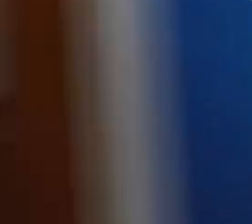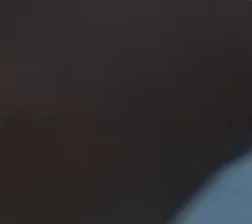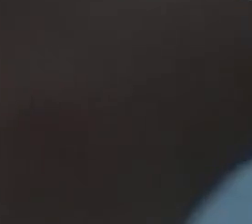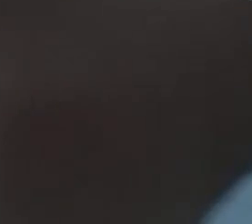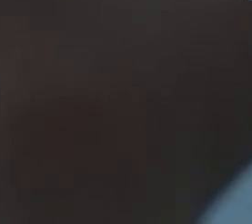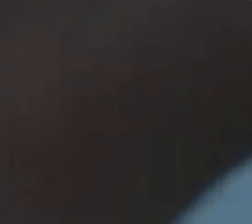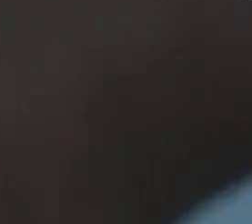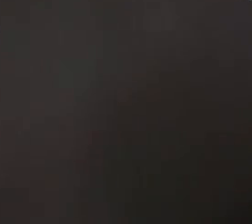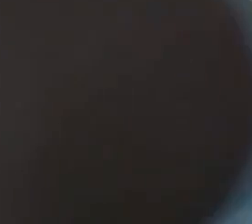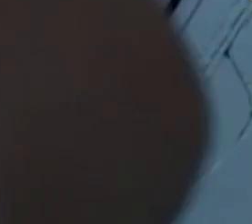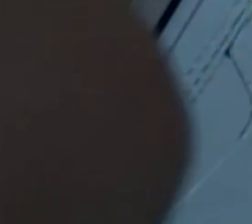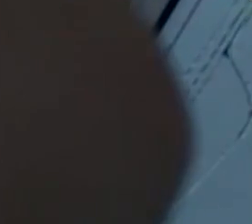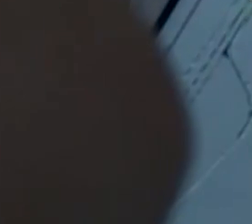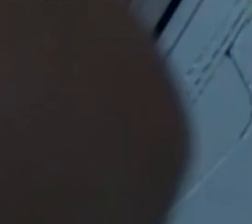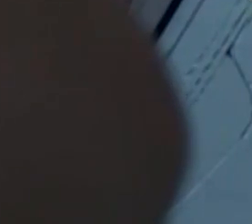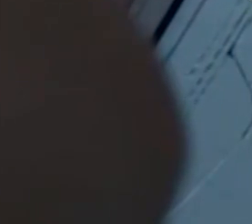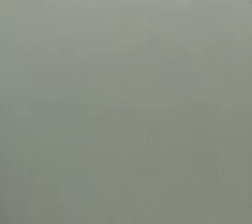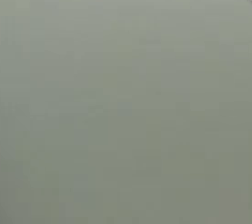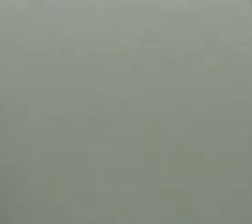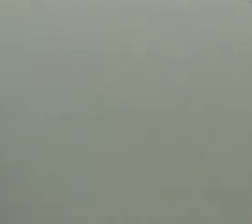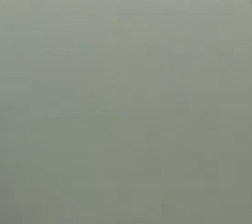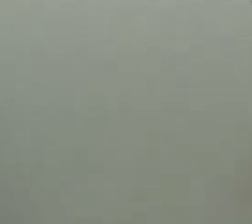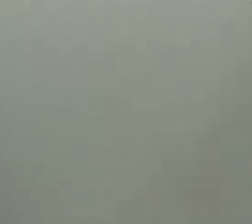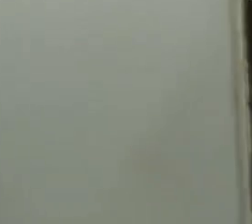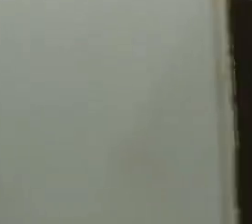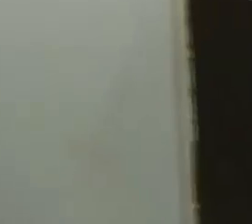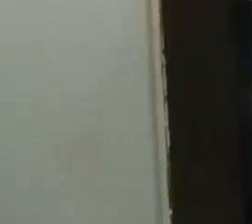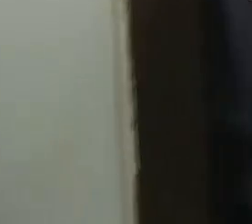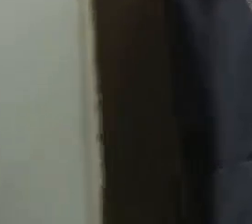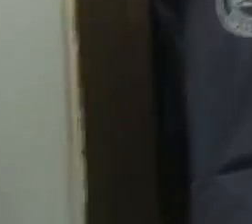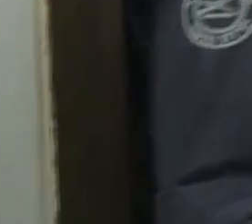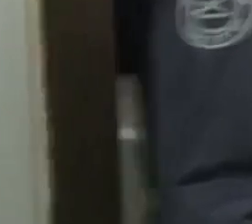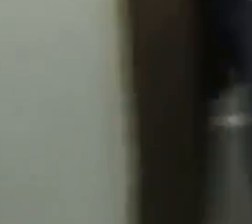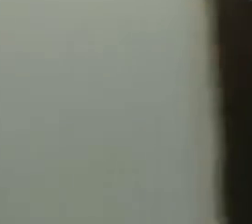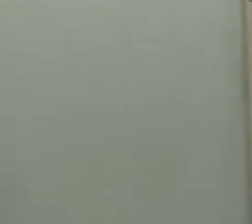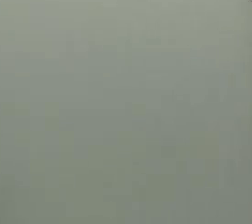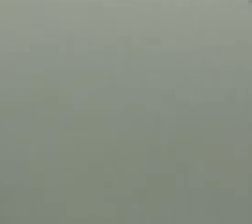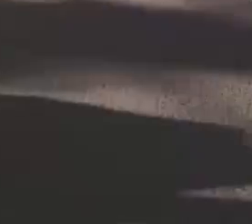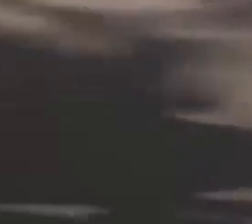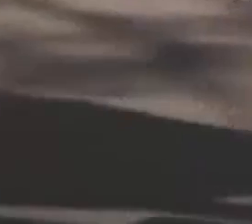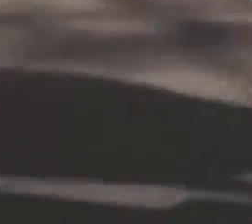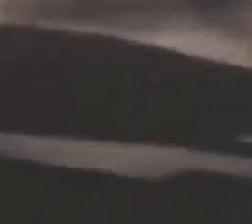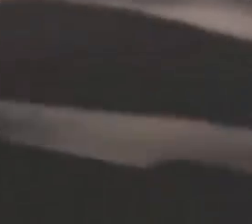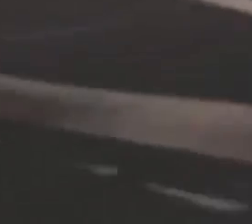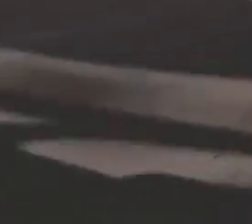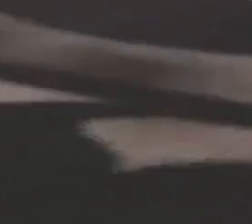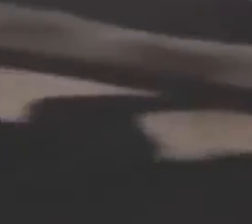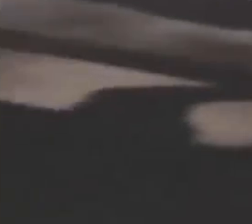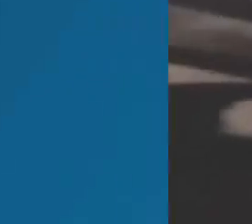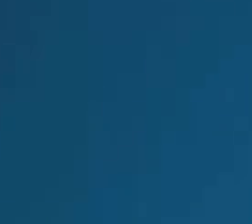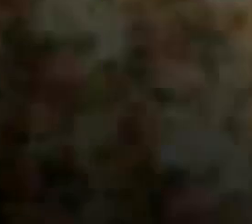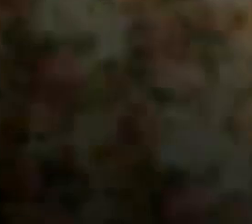בחקירה. סך ההקלטות שהעביר למשטרה עד המדינה ניר חפץ מגיע לעשרות שעות. מיד